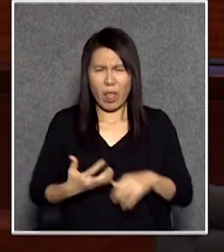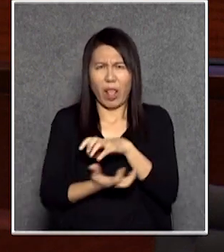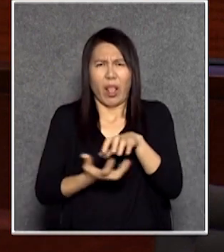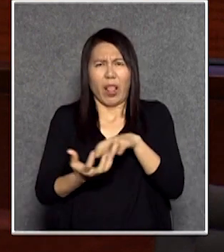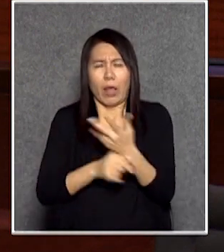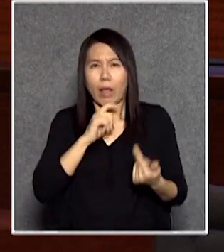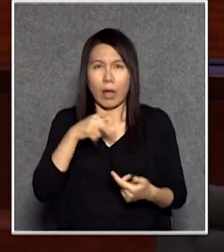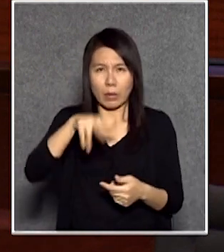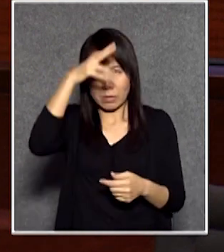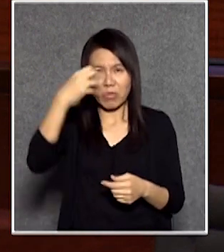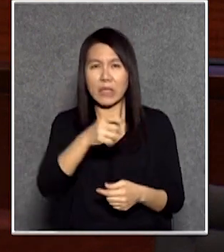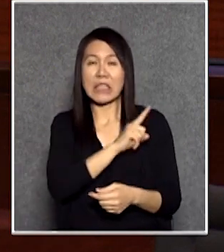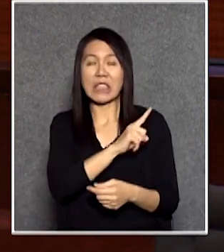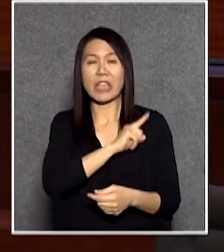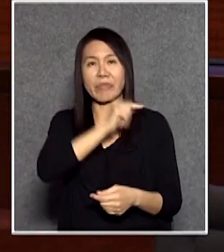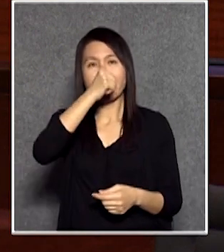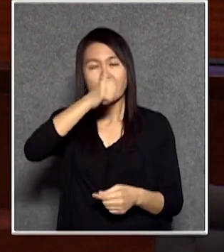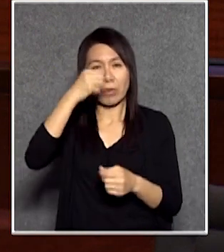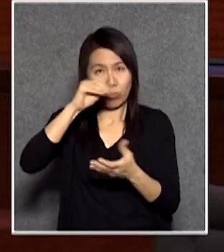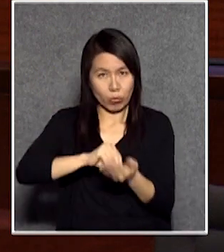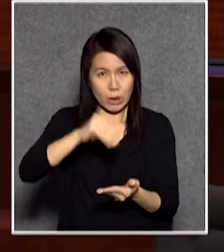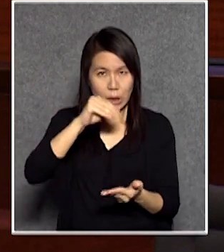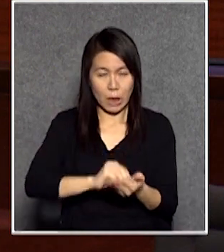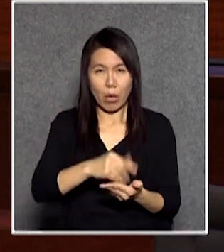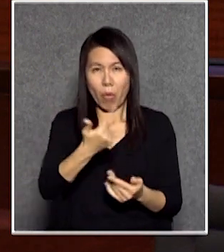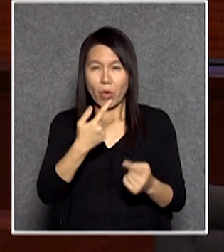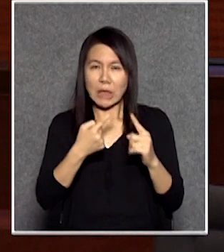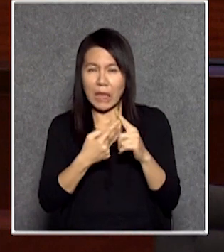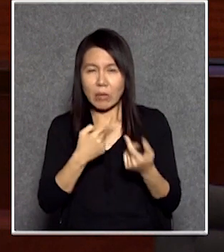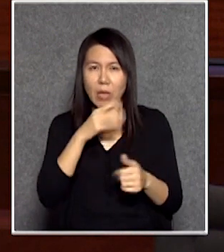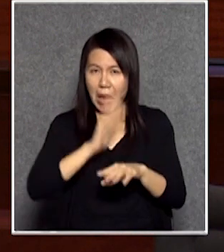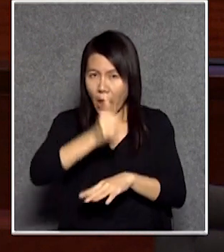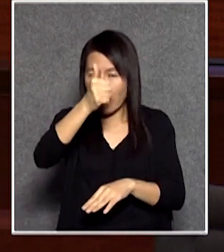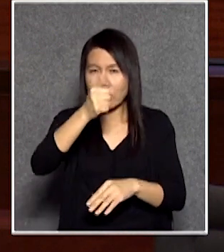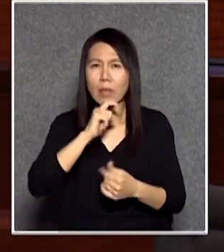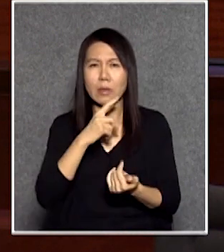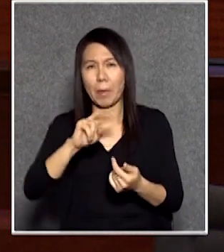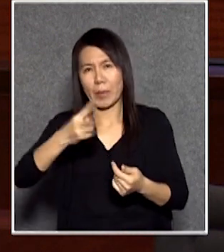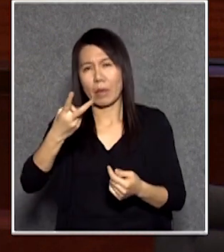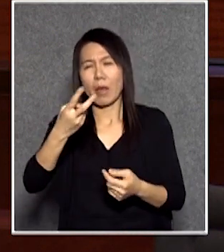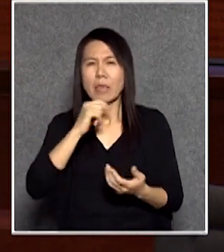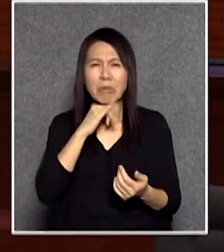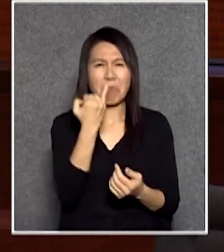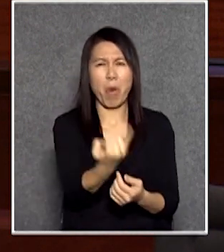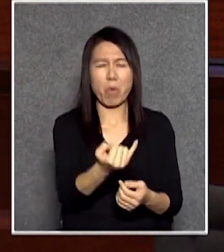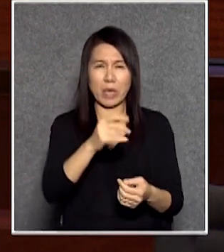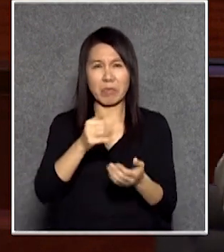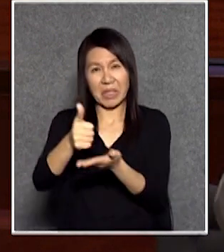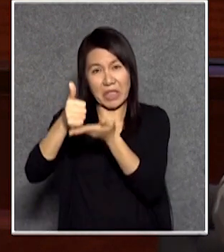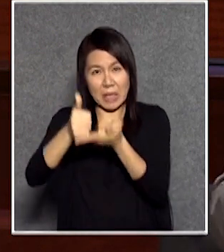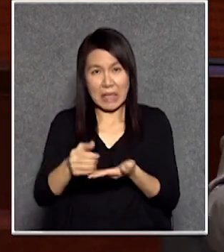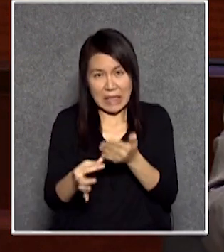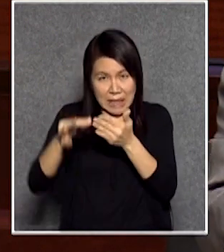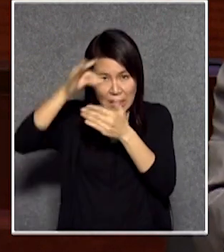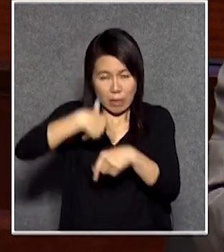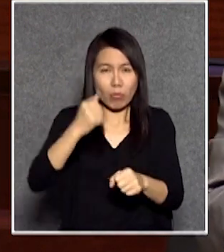長官主觀意志行事，造成人才當奴才用、奴才當人才用的現象。以發展局局